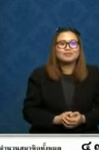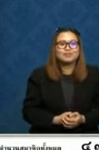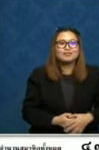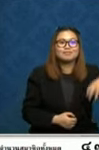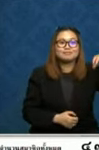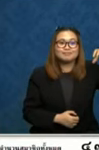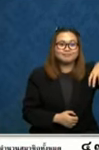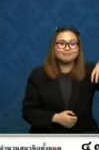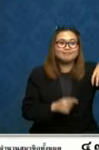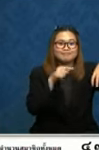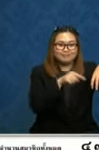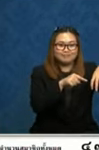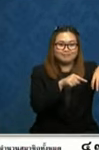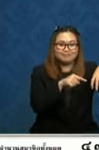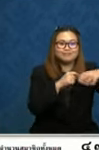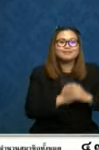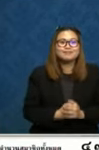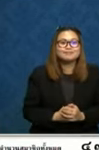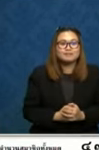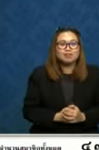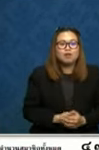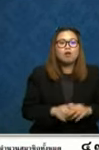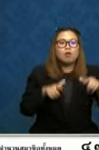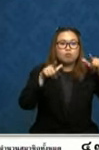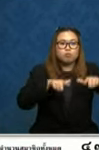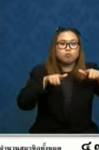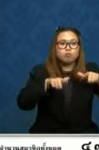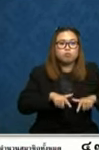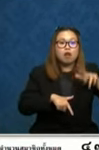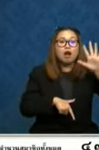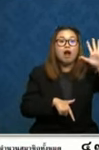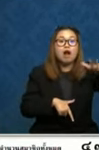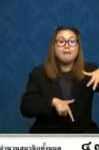ราลดงบประมาณจากของกอรมน